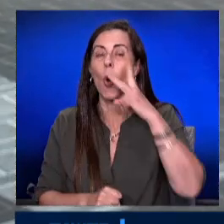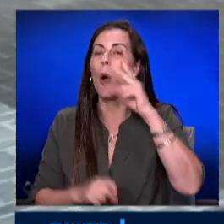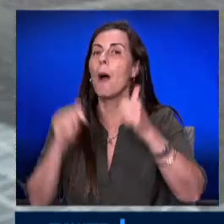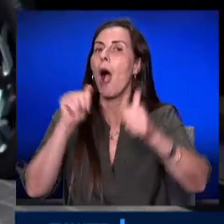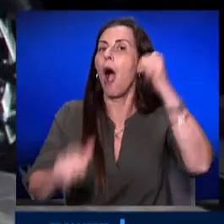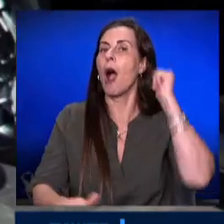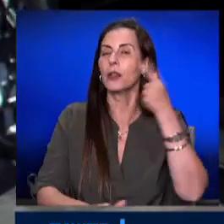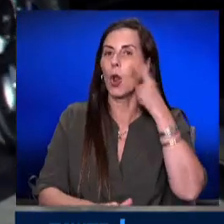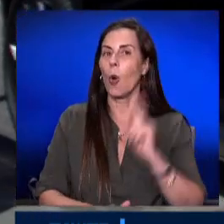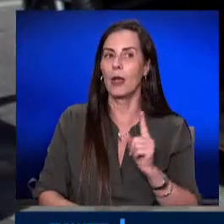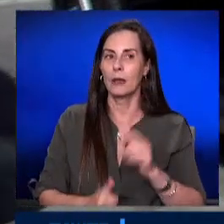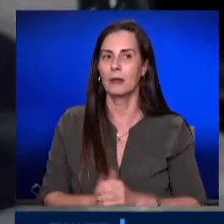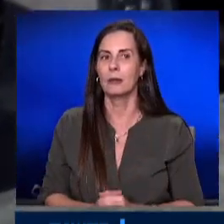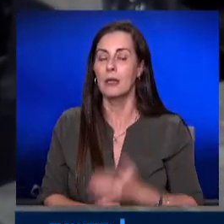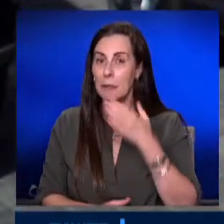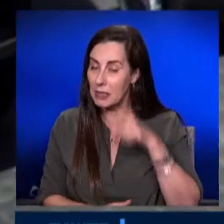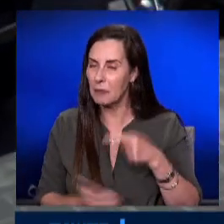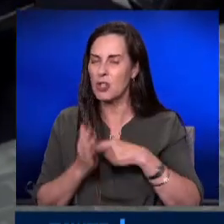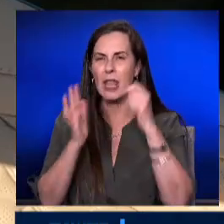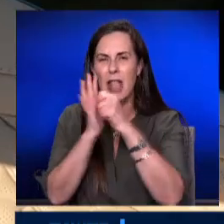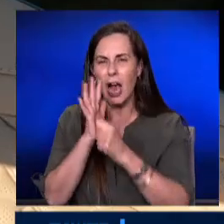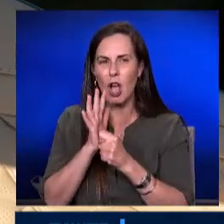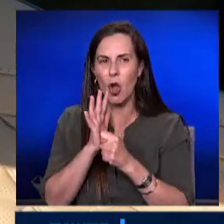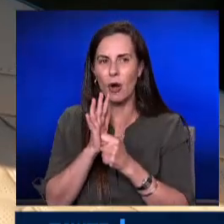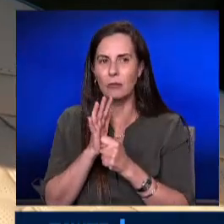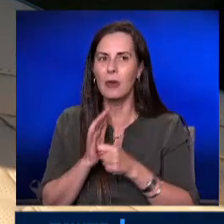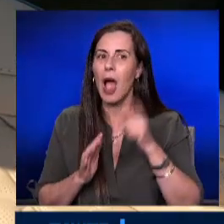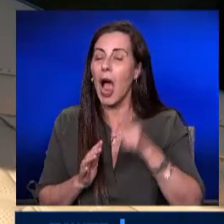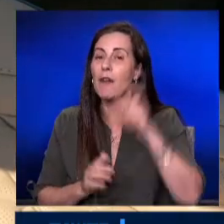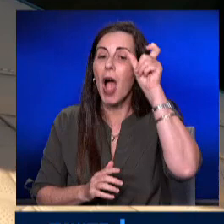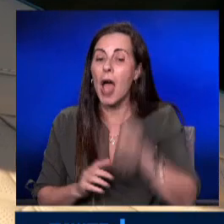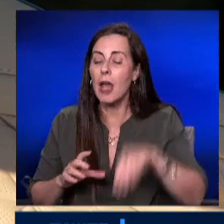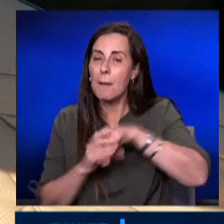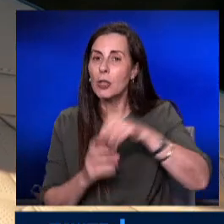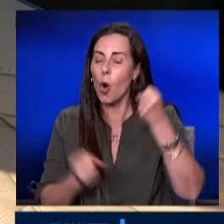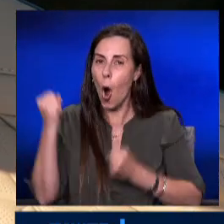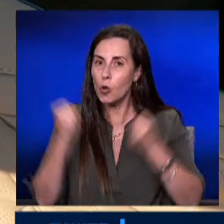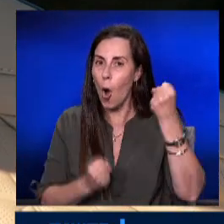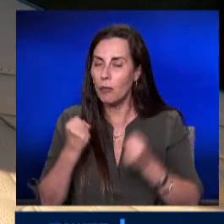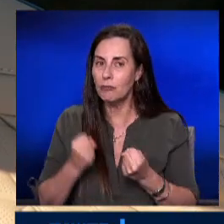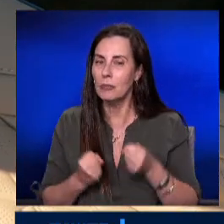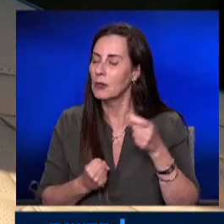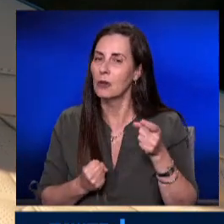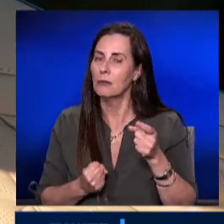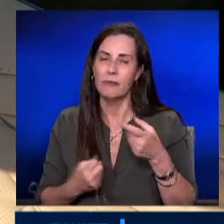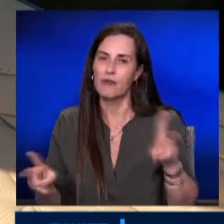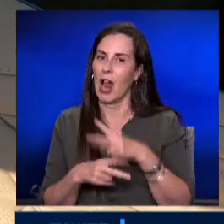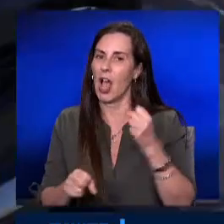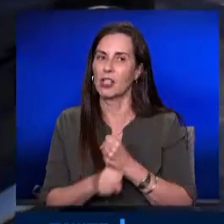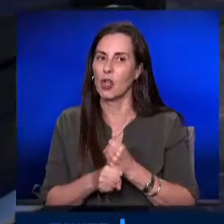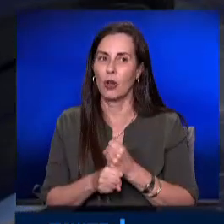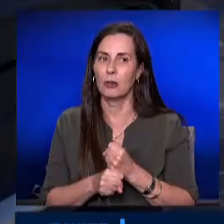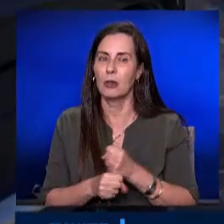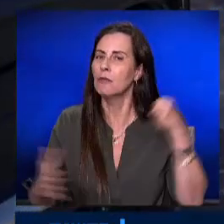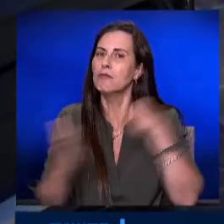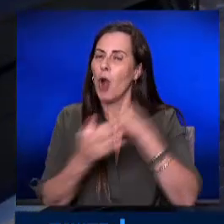בצד השני של הרכב. בישראל, בשל תקנות התעבורה המחייבות נהג אנושי בתוך הרכב, האפשרות הזאת נוטרלה. אם הוא דופק את האוטו, הוא